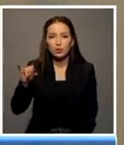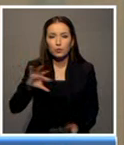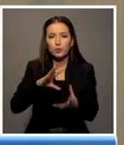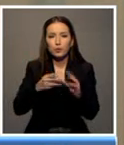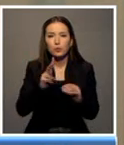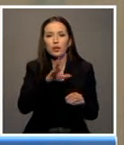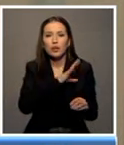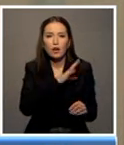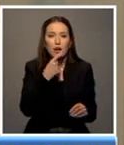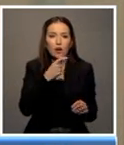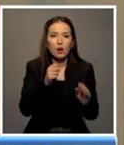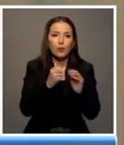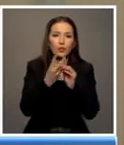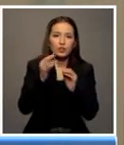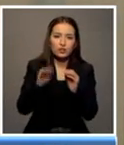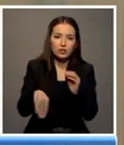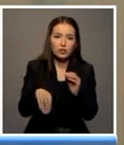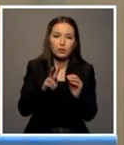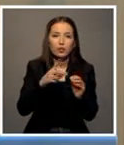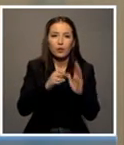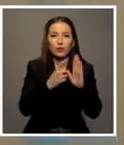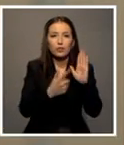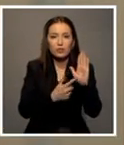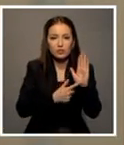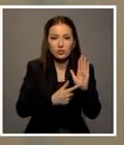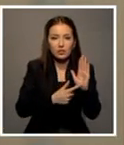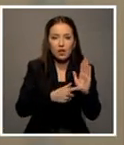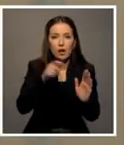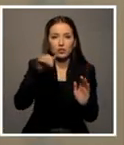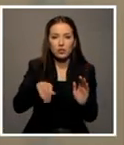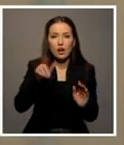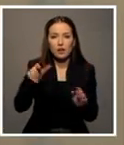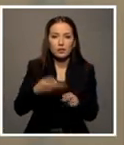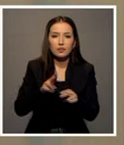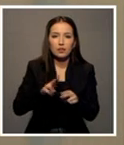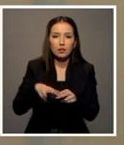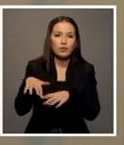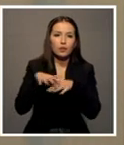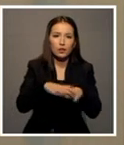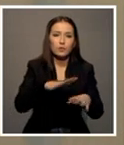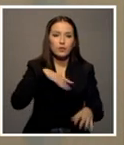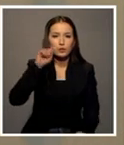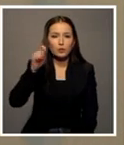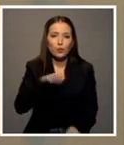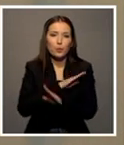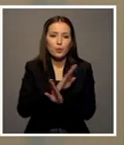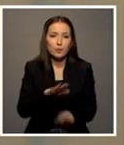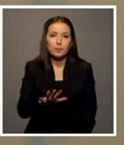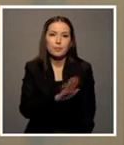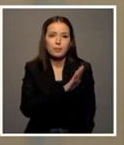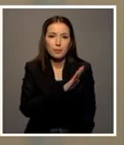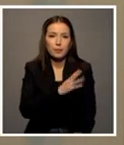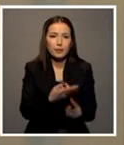дейді, біреу негізінде 17 мың әскер жинап, баласы жолда аяқпен екеуі сөйірді соғыста қаза тапты. Мінекей, отаншылыққа